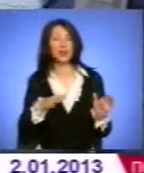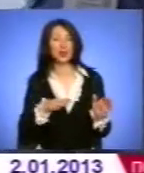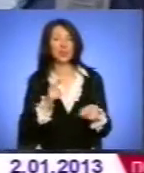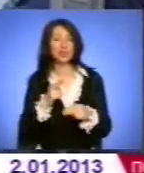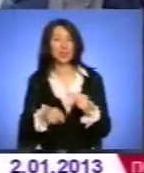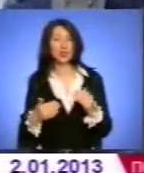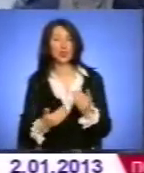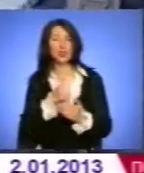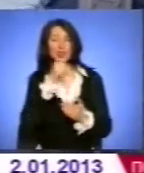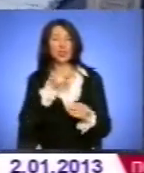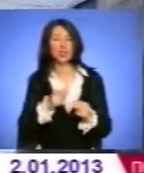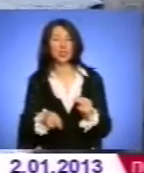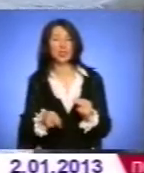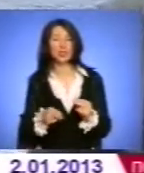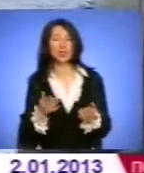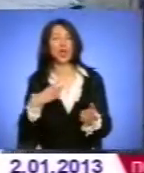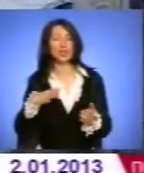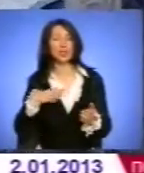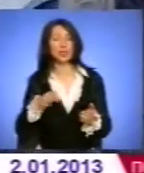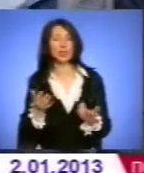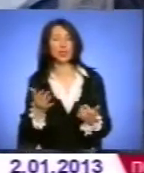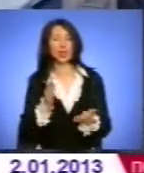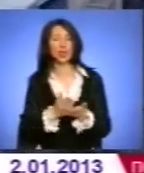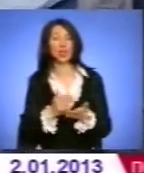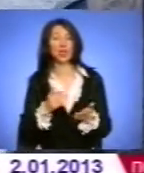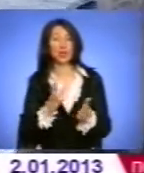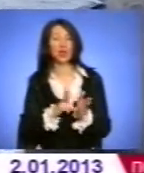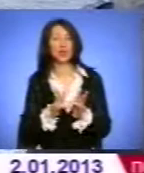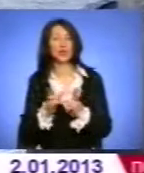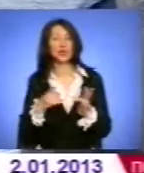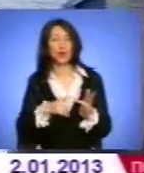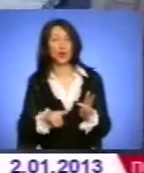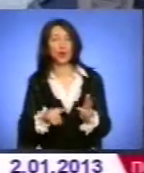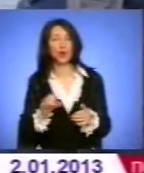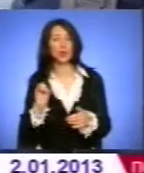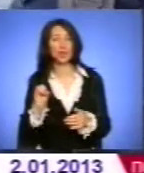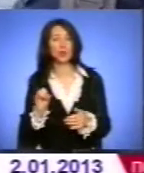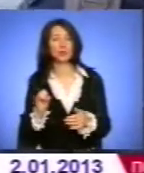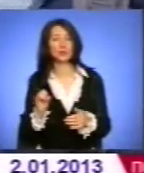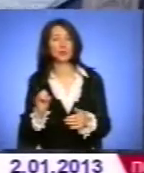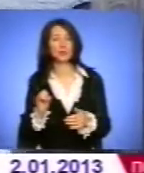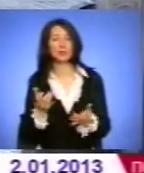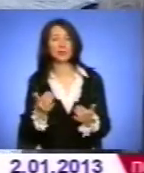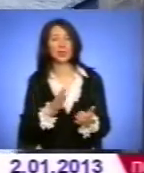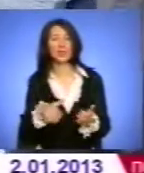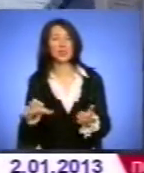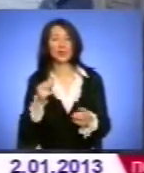як Новий рік закінчився, але ще надіємося, є в нас Різдво. І ще не